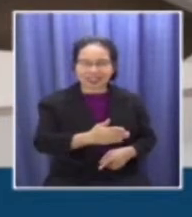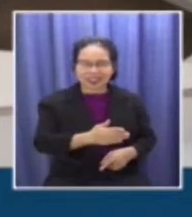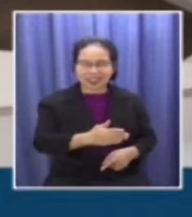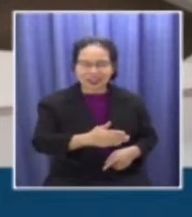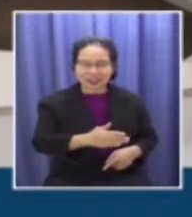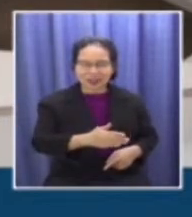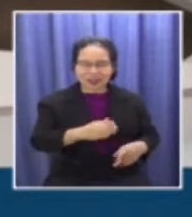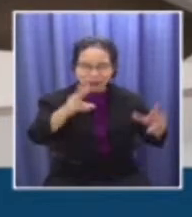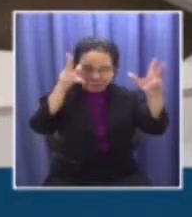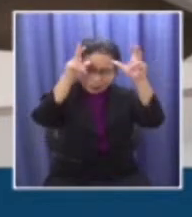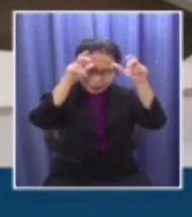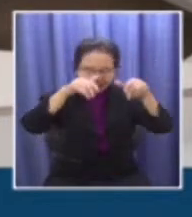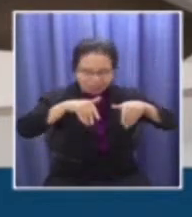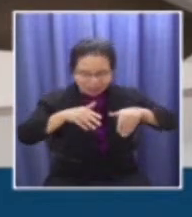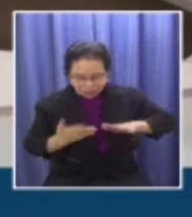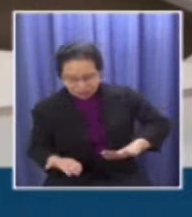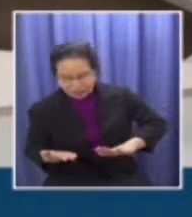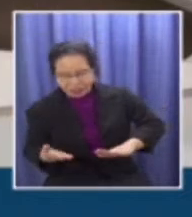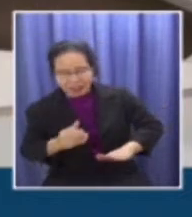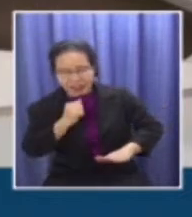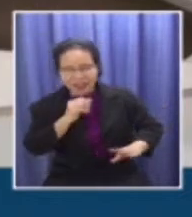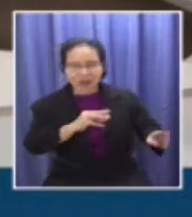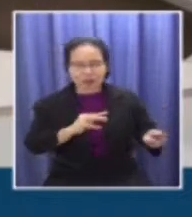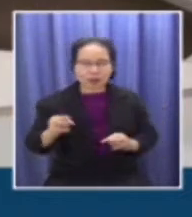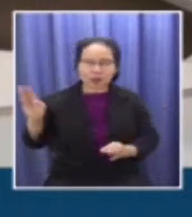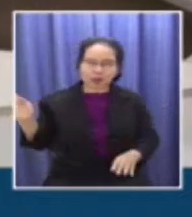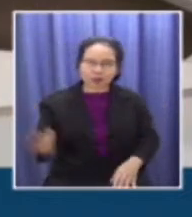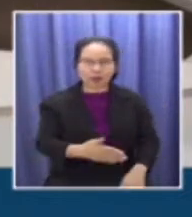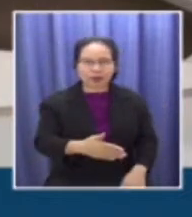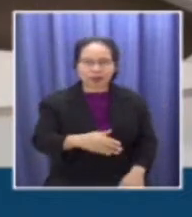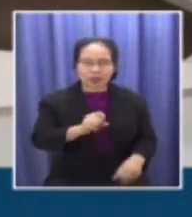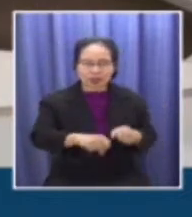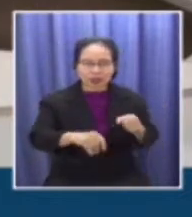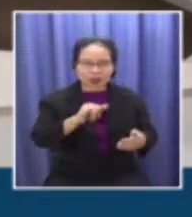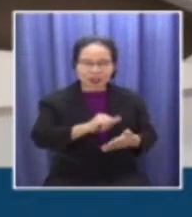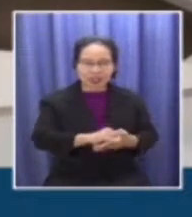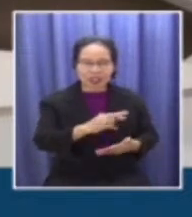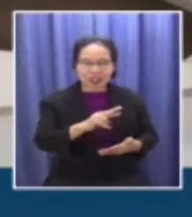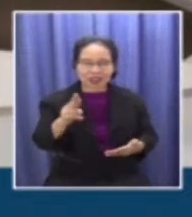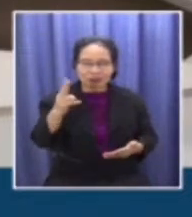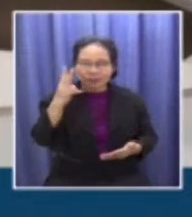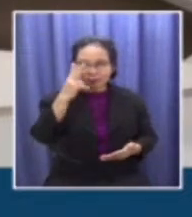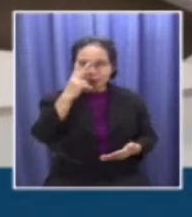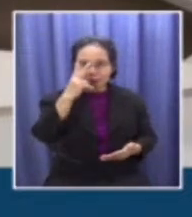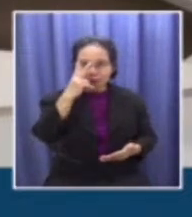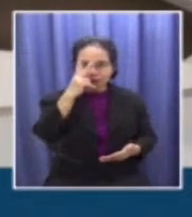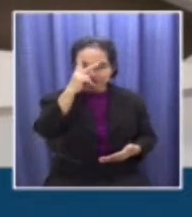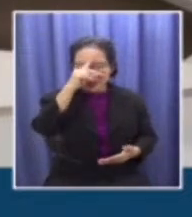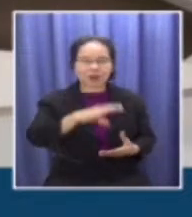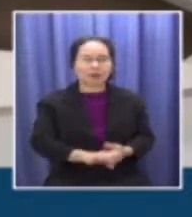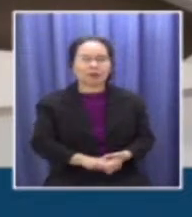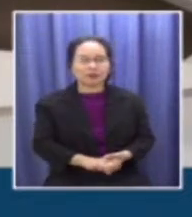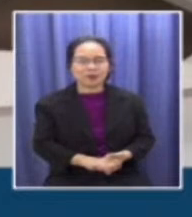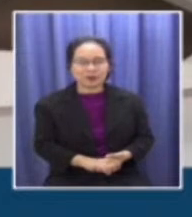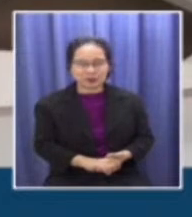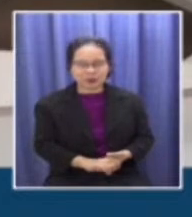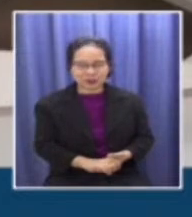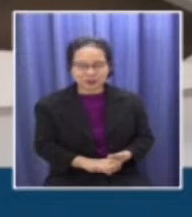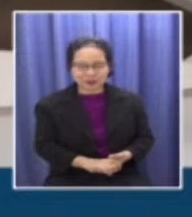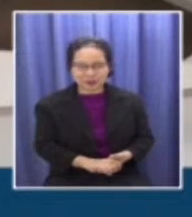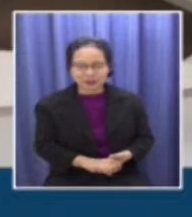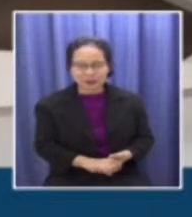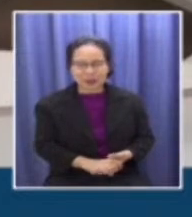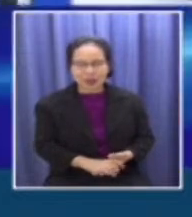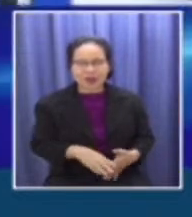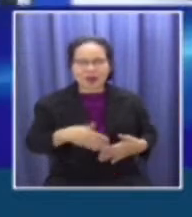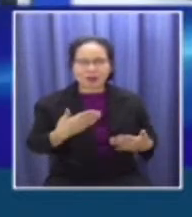ne yafomso no obetena mfomso no muti sɛ ne oburu owufuo obɔ na so mukura nyahwe saa